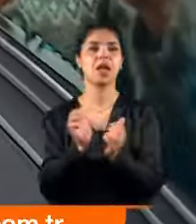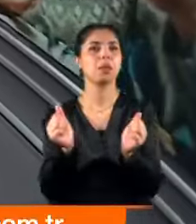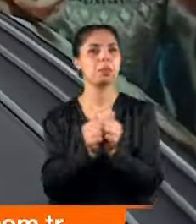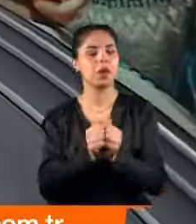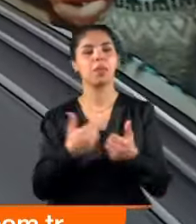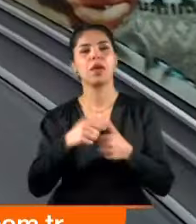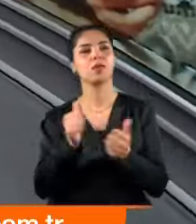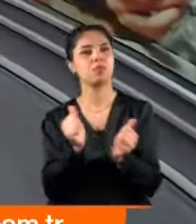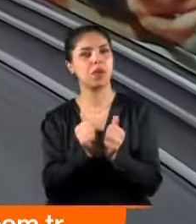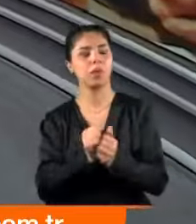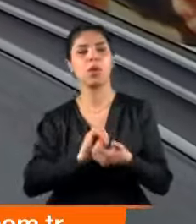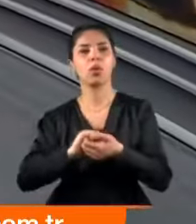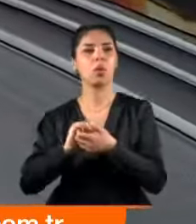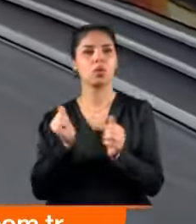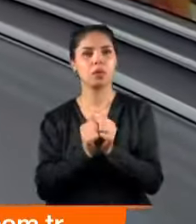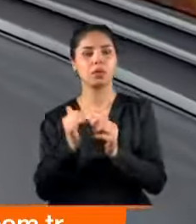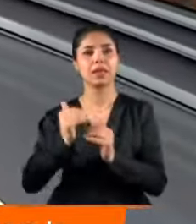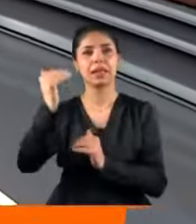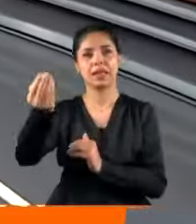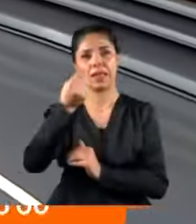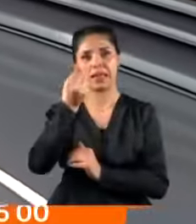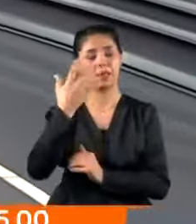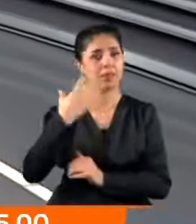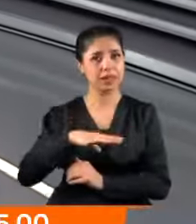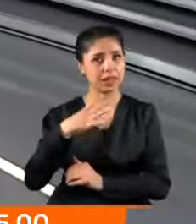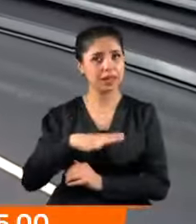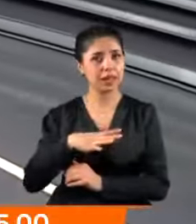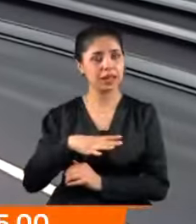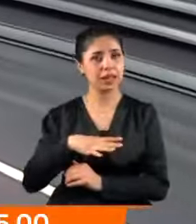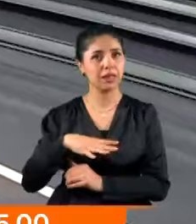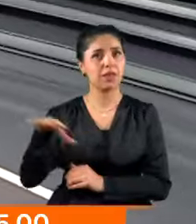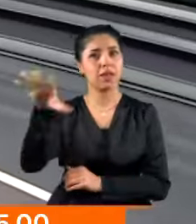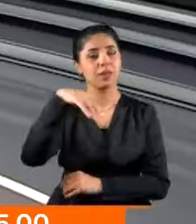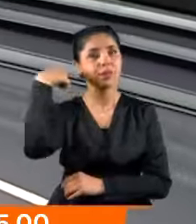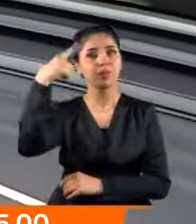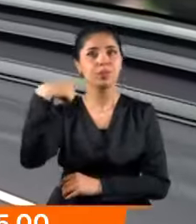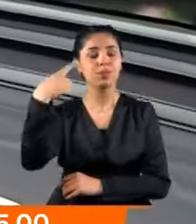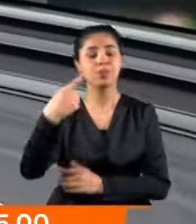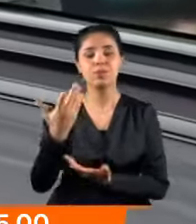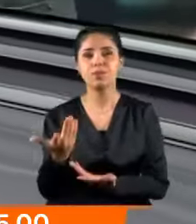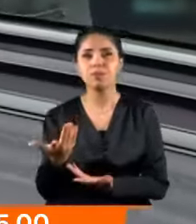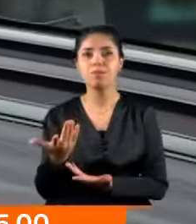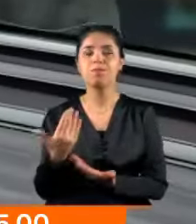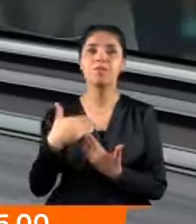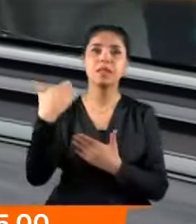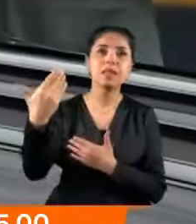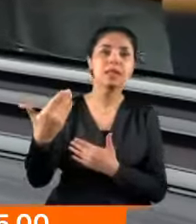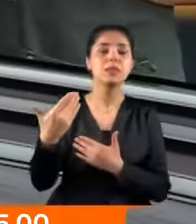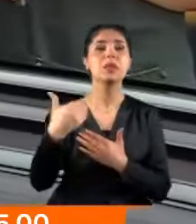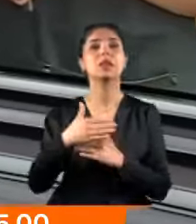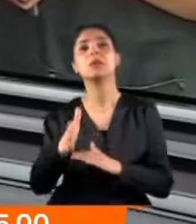Ailemizle, eşimizle, dostumuzla dışarıda yemek yemek istediğimizde birkaç defa düşünür hale geldik. Ne yazık